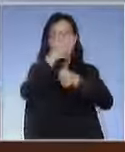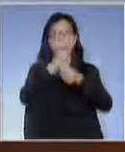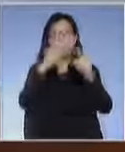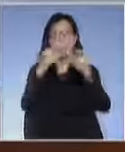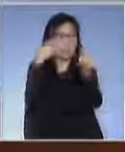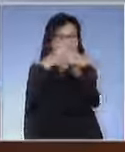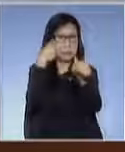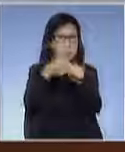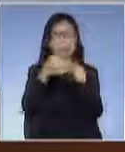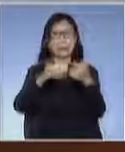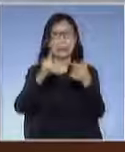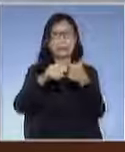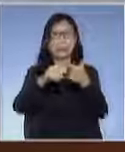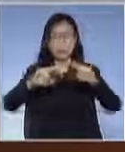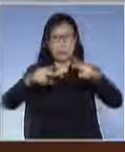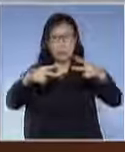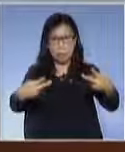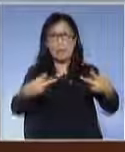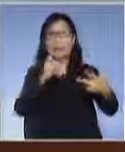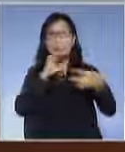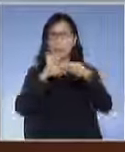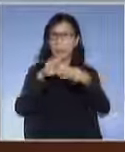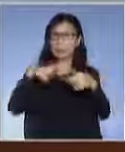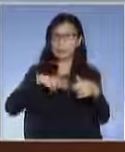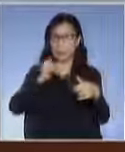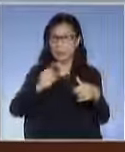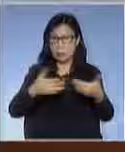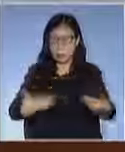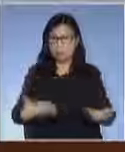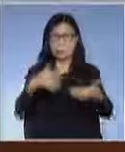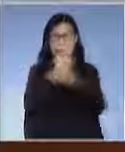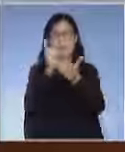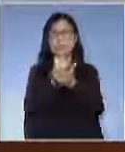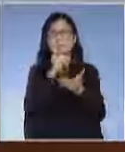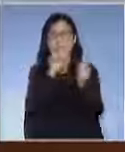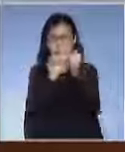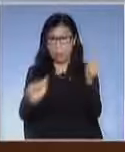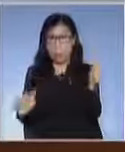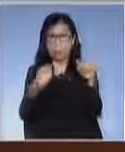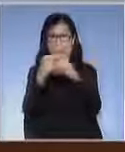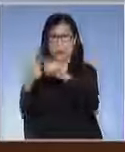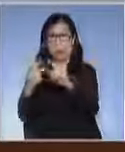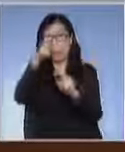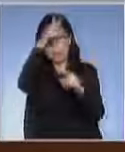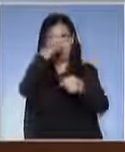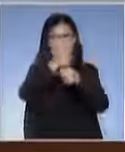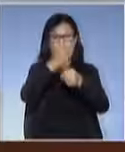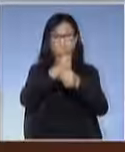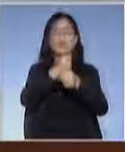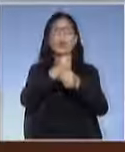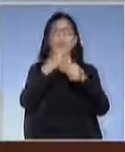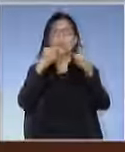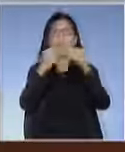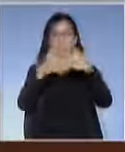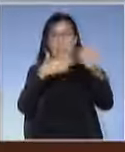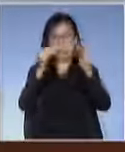訓和發展的概況。本年度有委員認為，公務員事務局應加